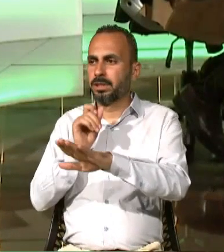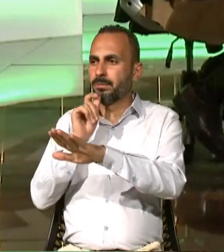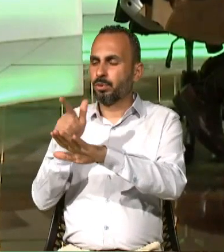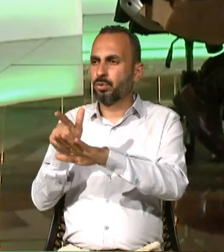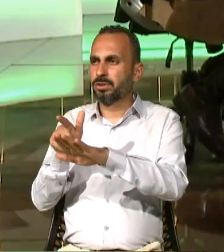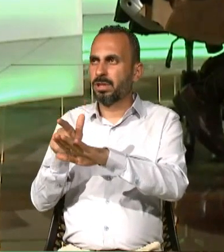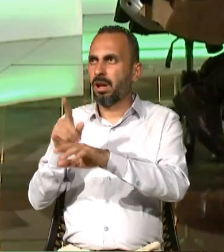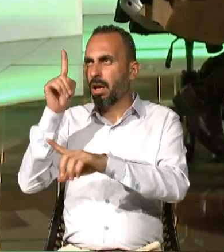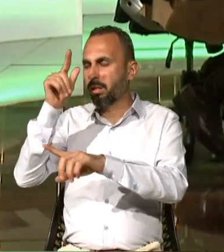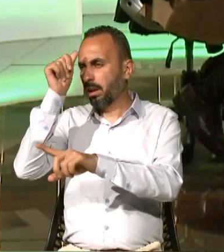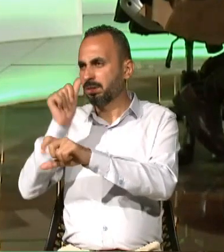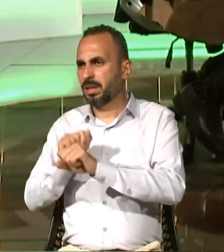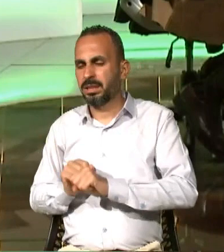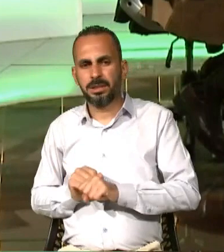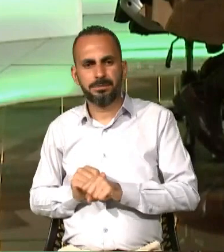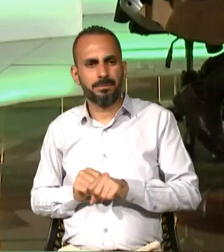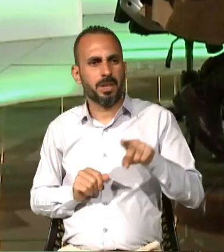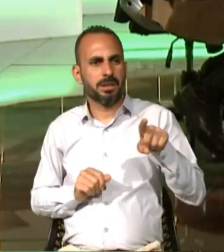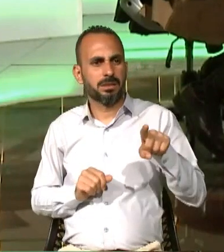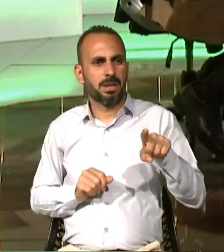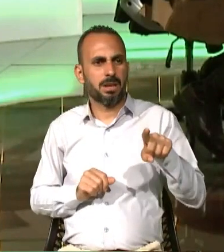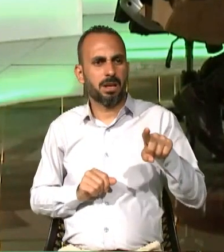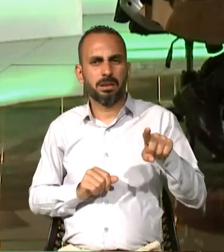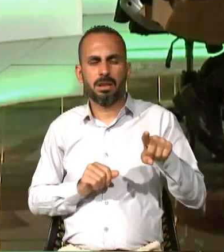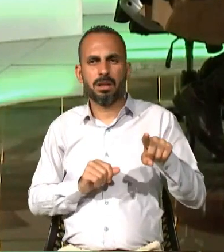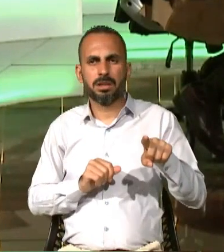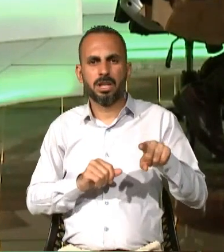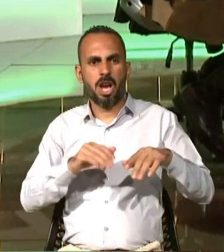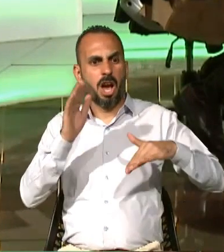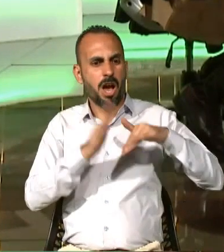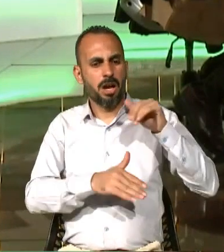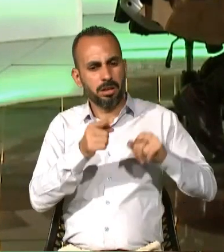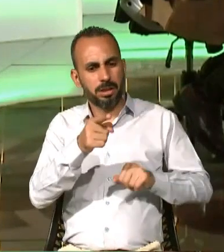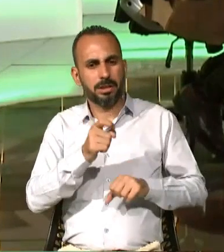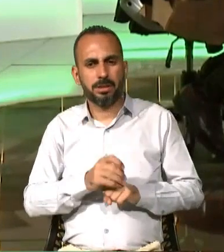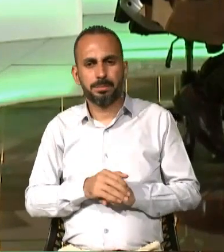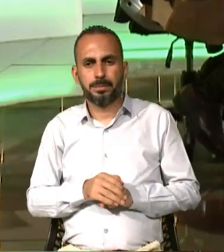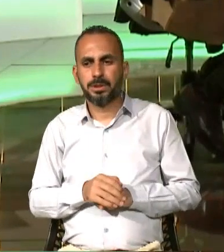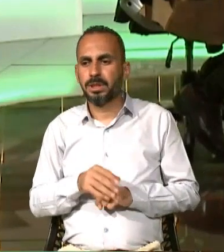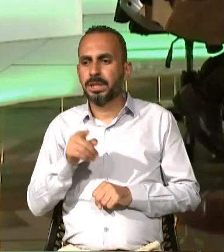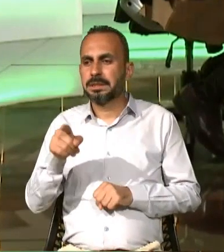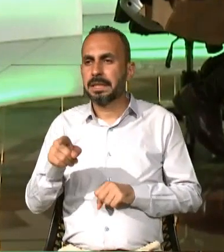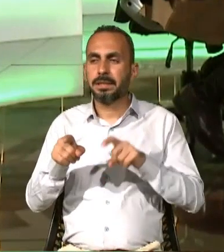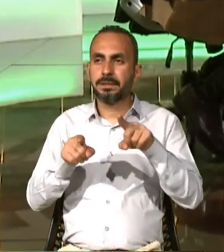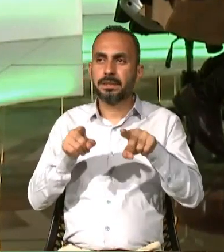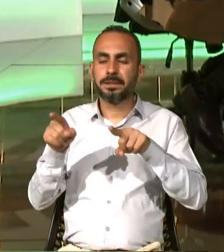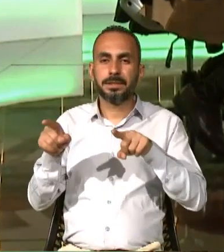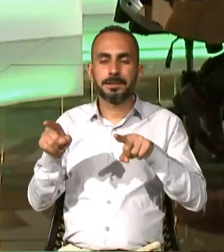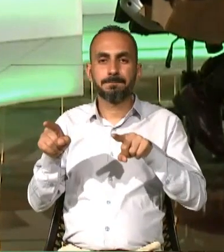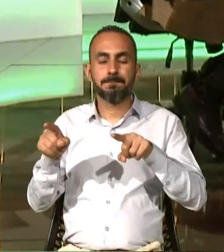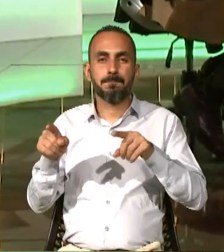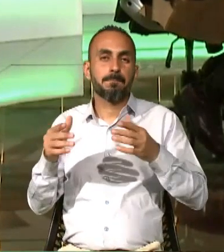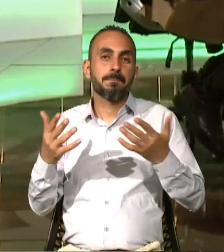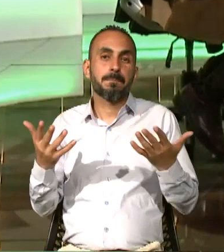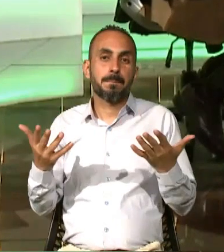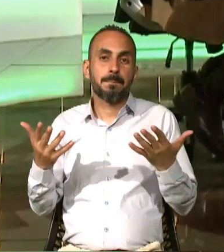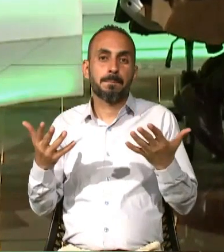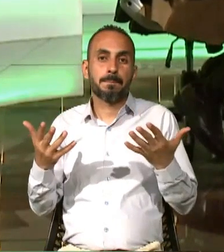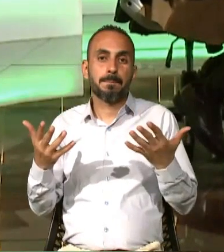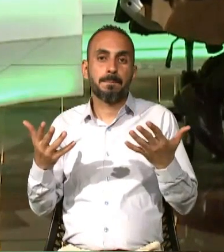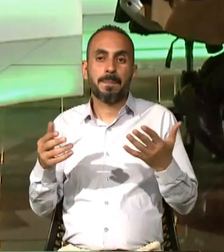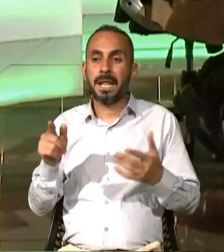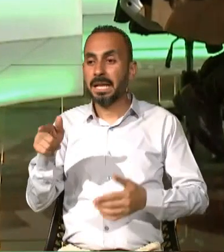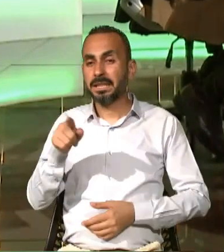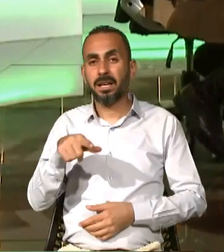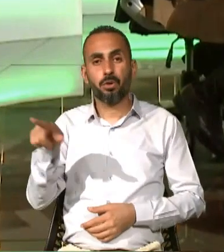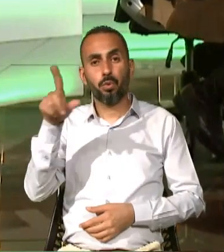ده من ربنا، هو ده مش من ربنا، هو ده هو. وانشغلنا على الحتة اللي انت بتقولها. بص انا صح ولا